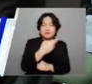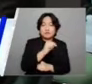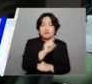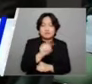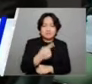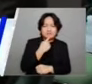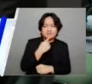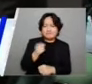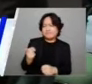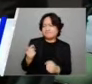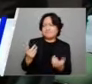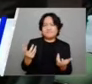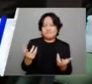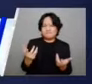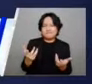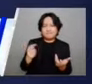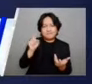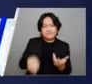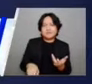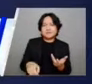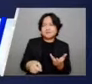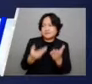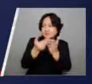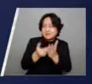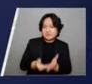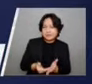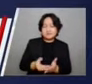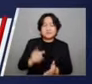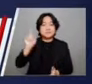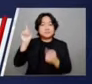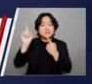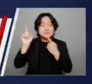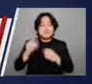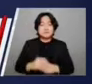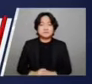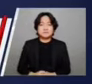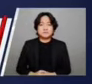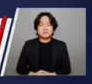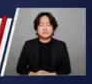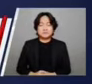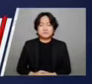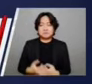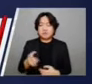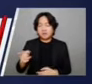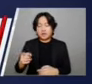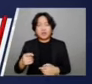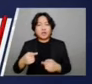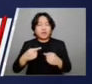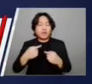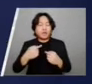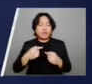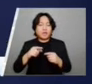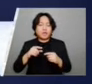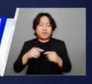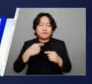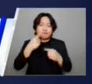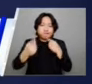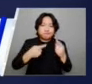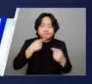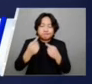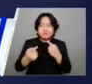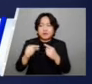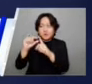ang pinagkaiba ngayon, lahat ng binitiwan niyang salita kahapon ay under oath, pinanumpaan, at sinabi niyang yan